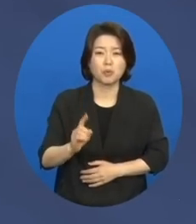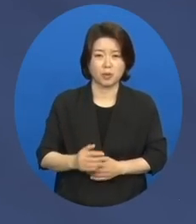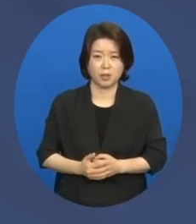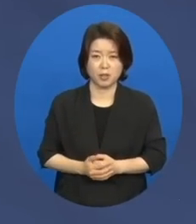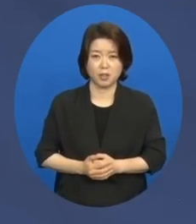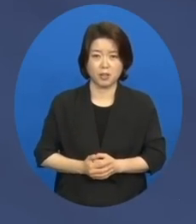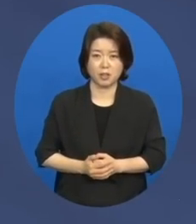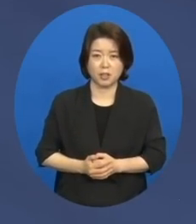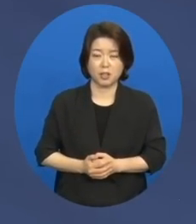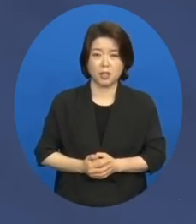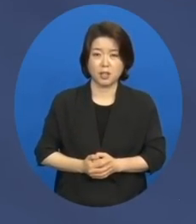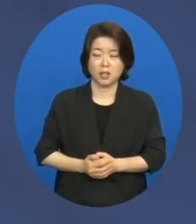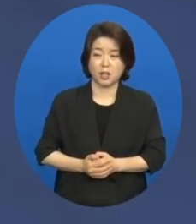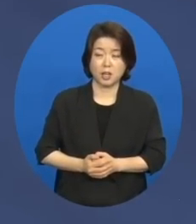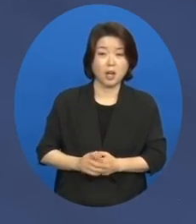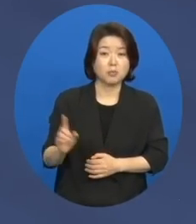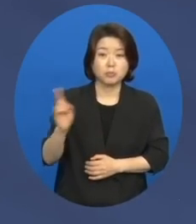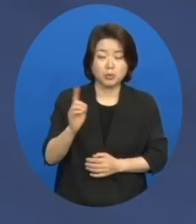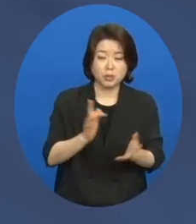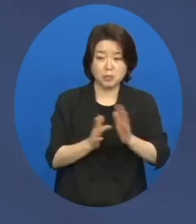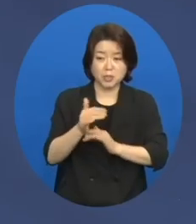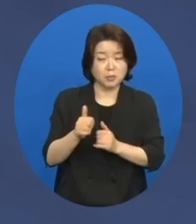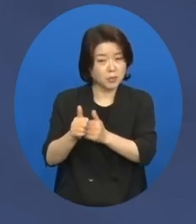무엇 때문에 예수님을 못 따르시죠?